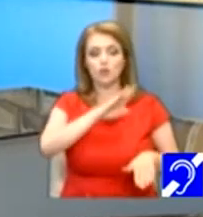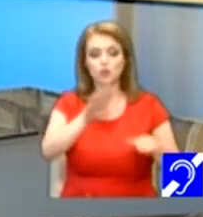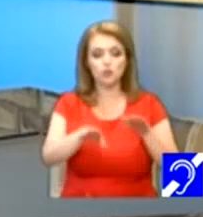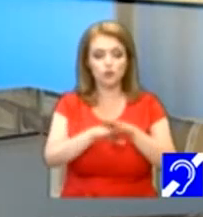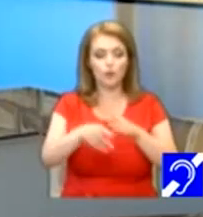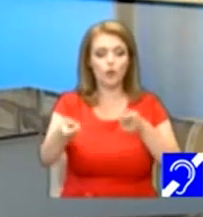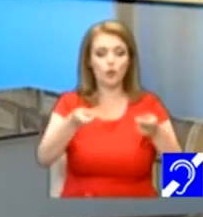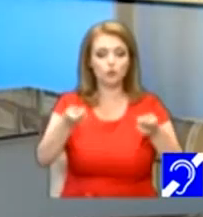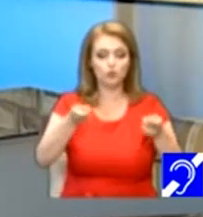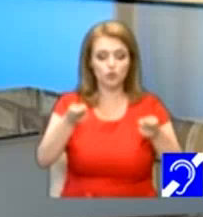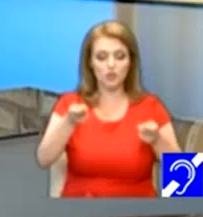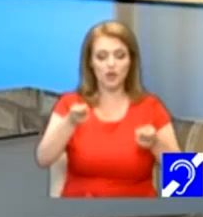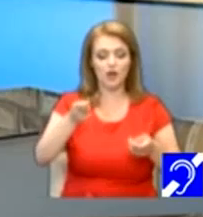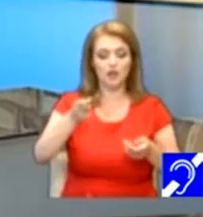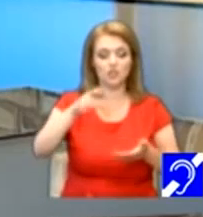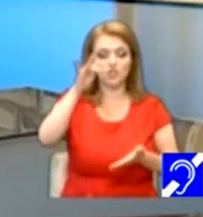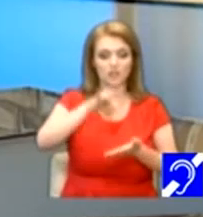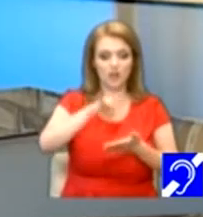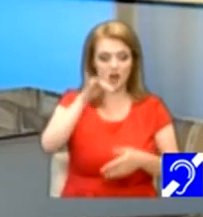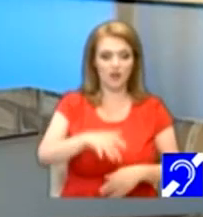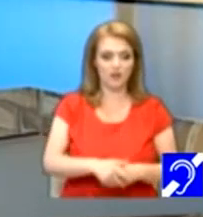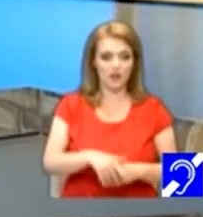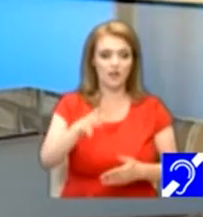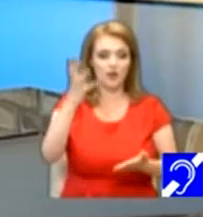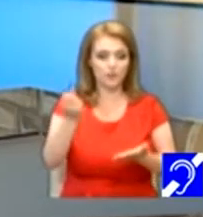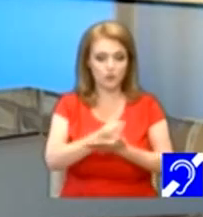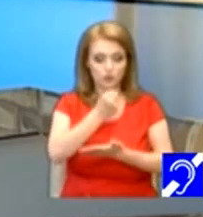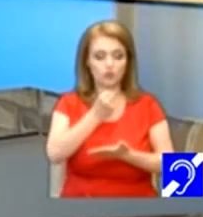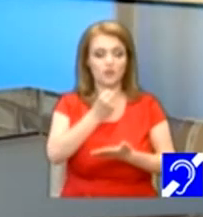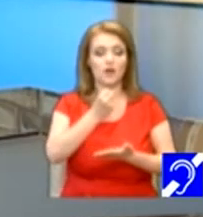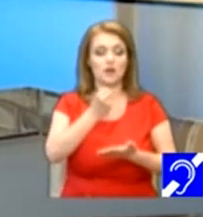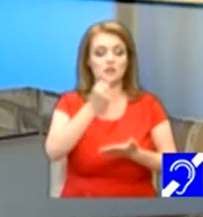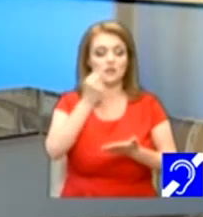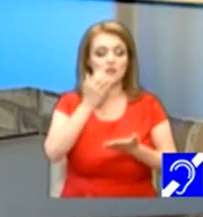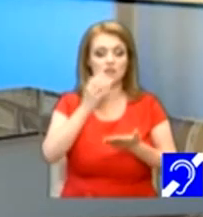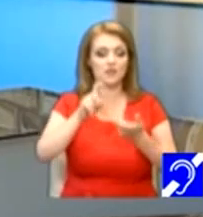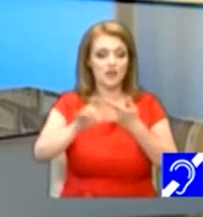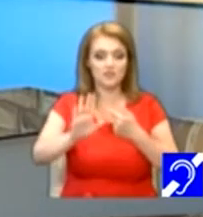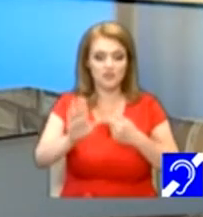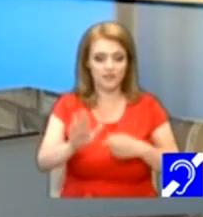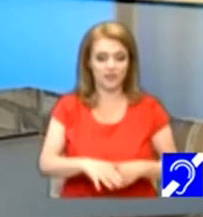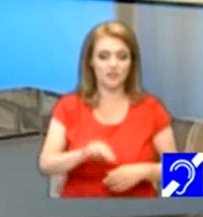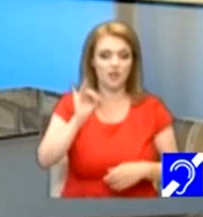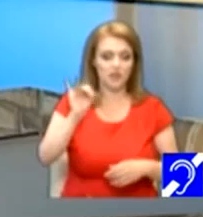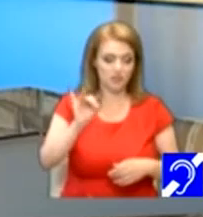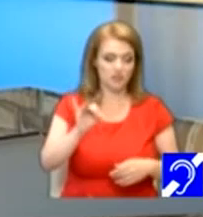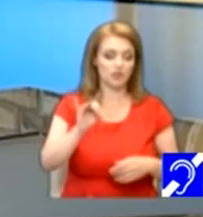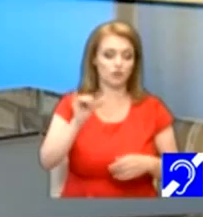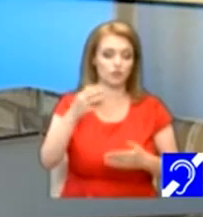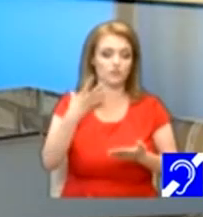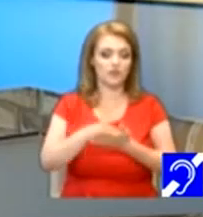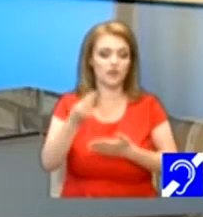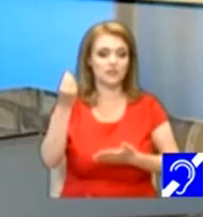Congresul Autorităților Locale, prin care primăriile vor obține autonomie și bani din taxe prin reducerea controlului de la